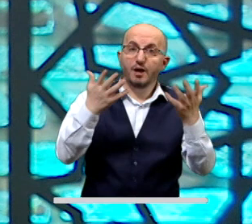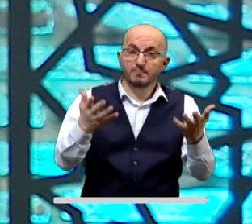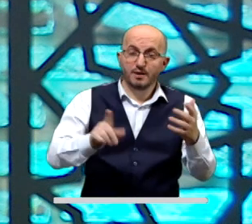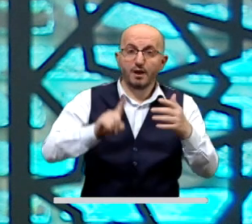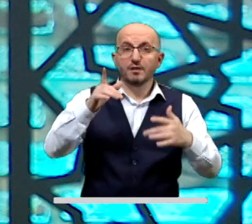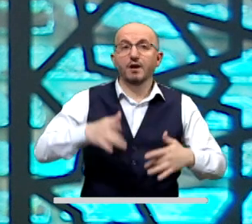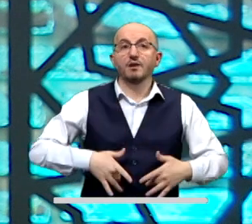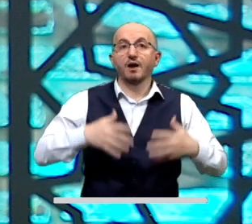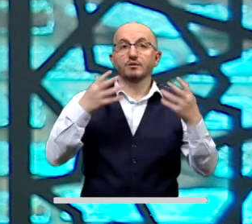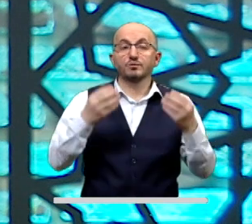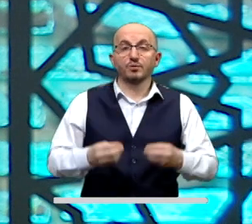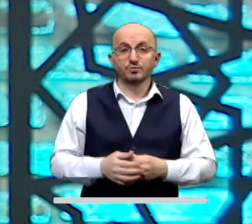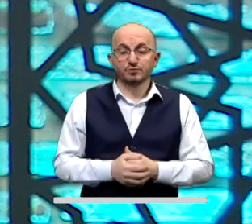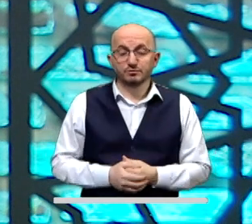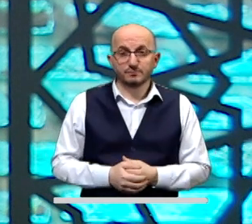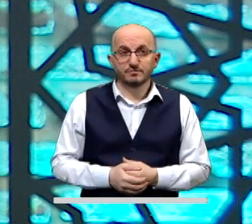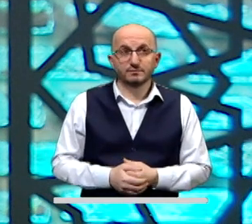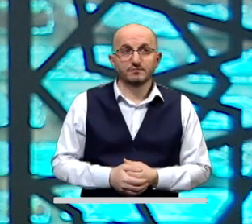Hayırlı akşamlar diliyorum